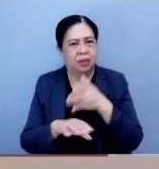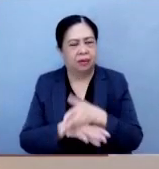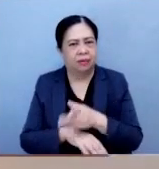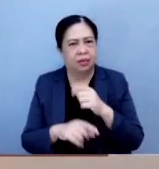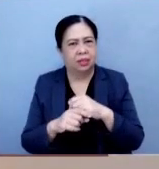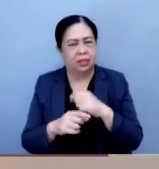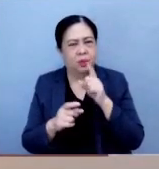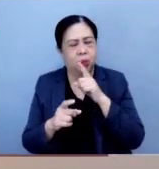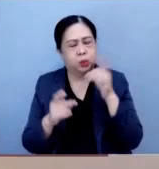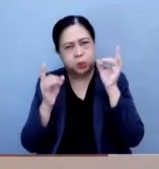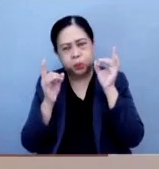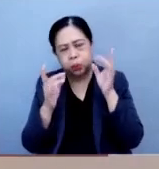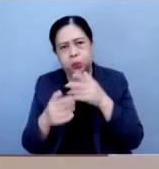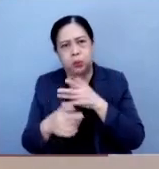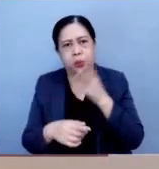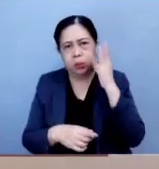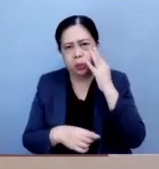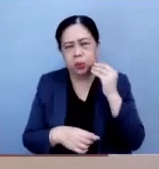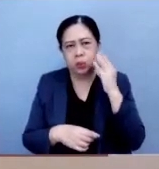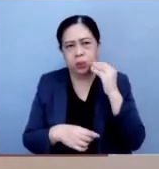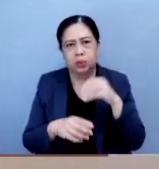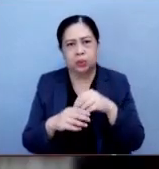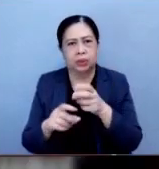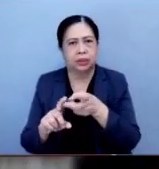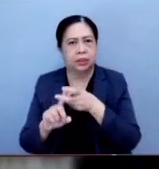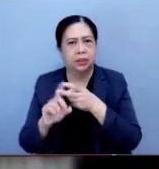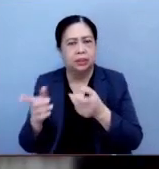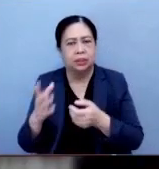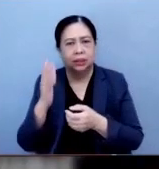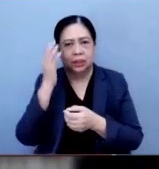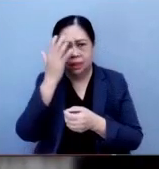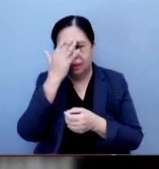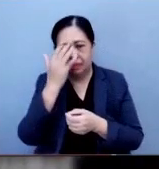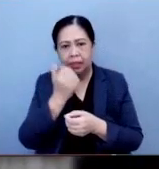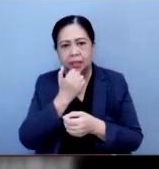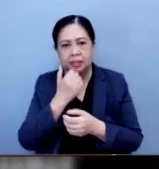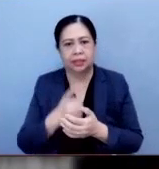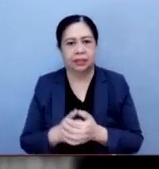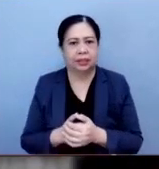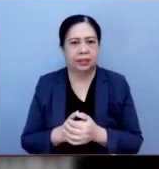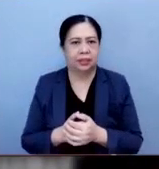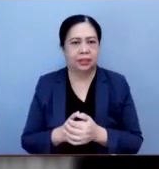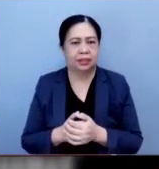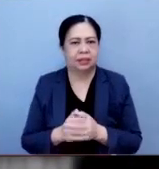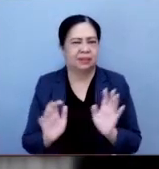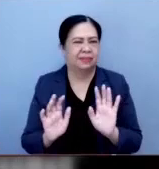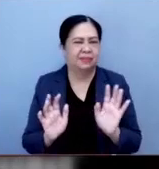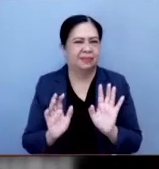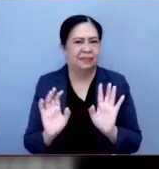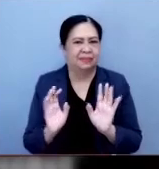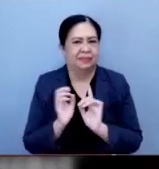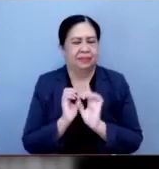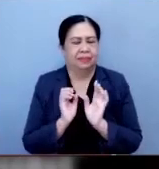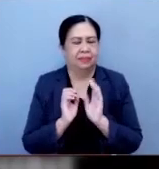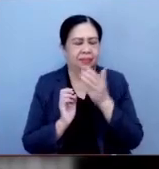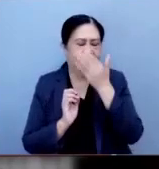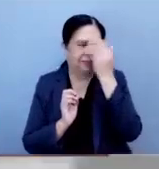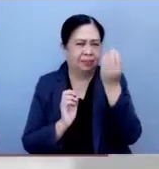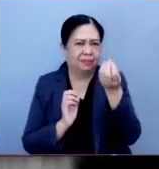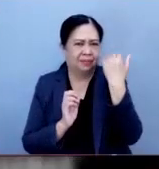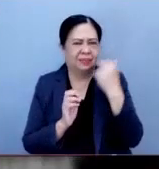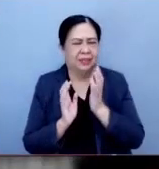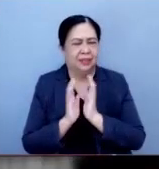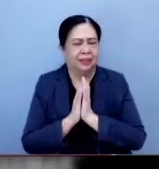ang malabangungot niyang karanasan sa kamay ng Hamas. Ayaw ko na sana pong balikan yun. Okay, sige po. Masalimuot na araw po sa